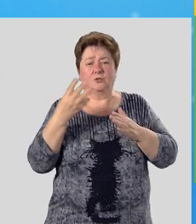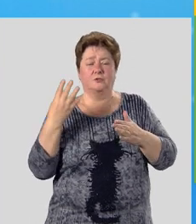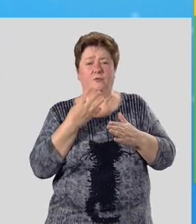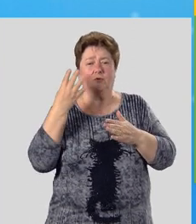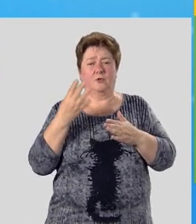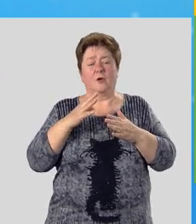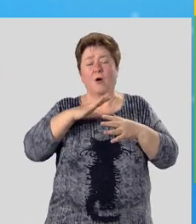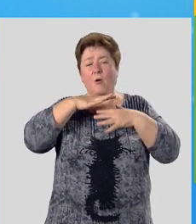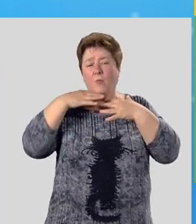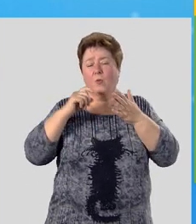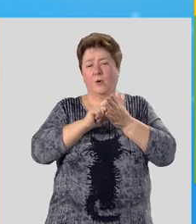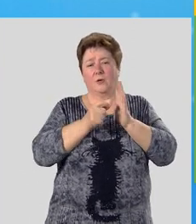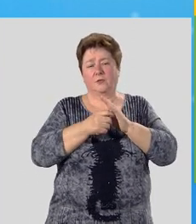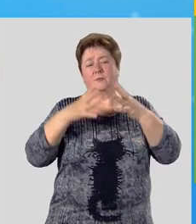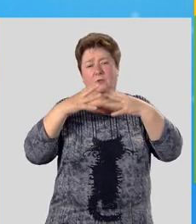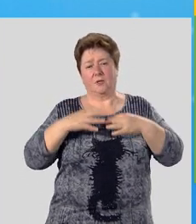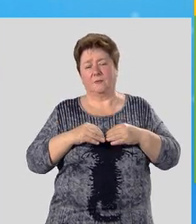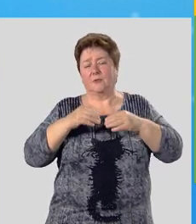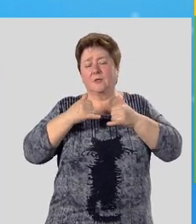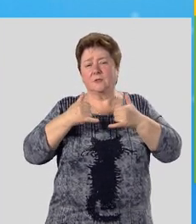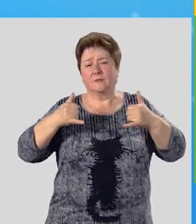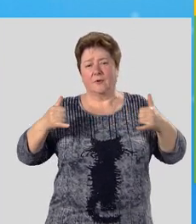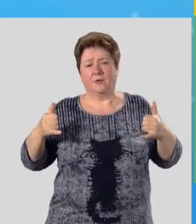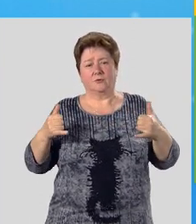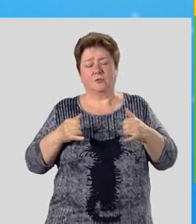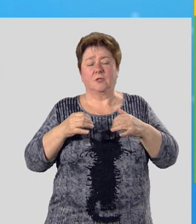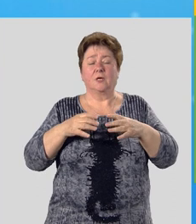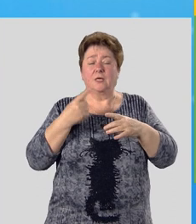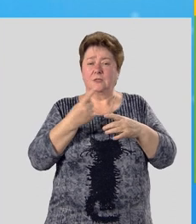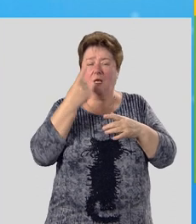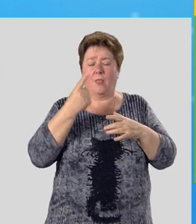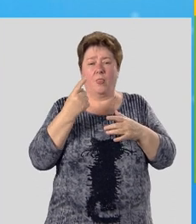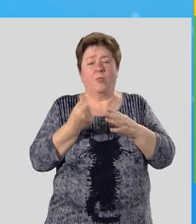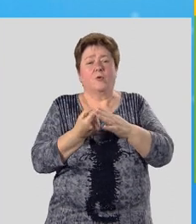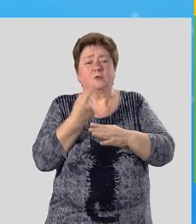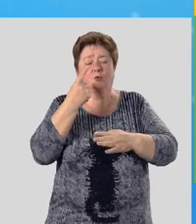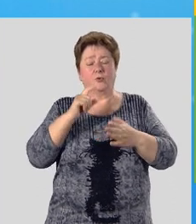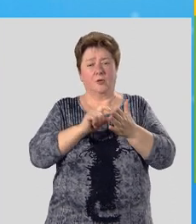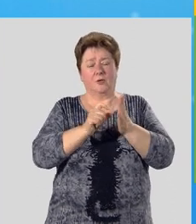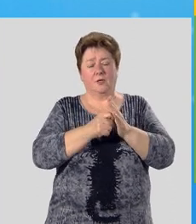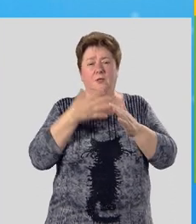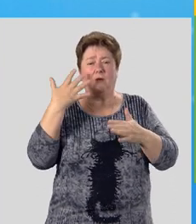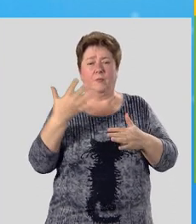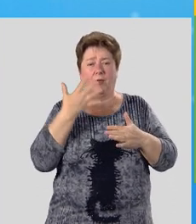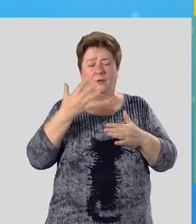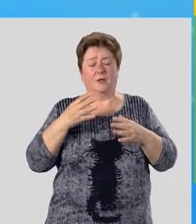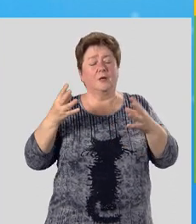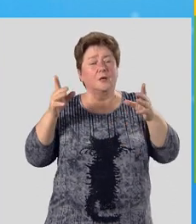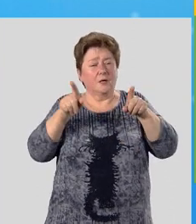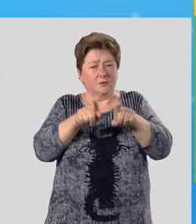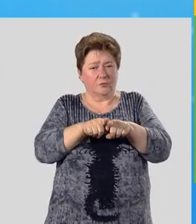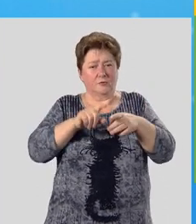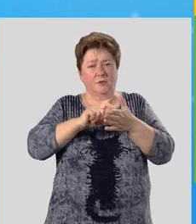Четвертое. Многоклеточные организмы развиваются из одной исходной клетки. Пятое.